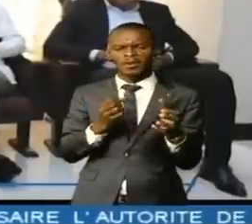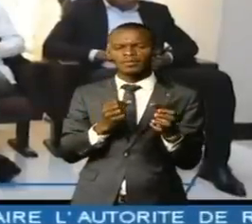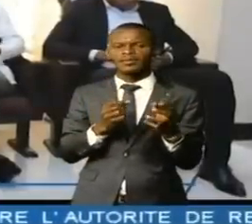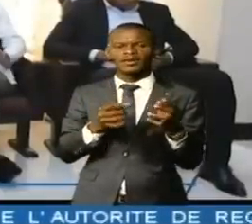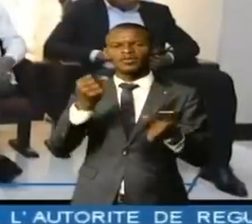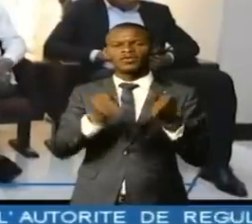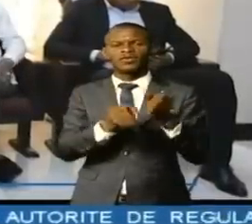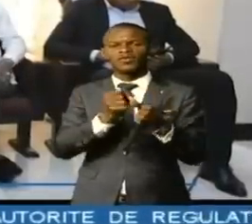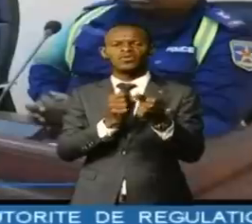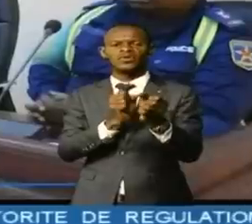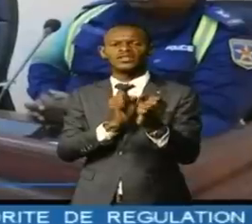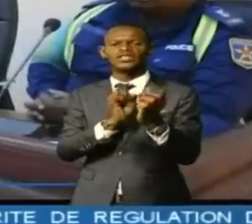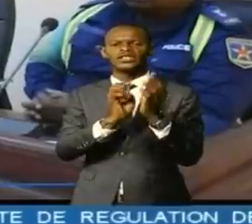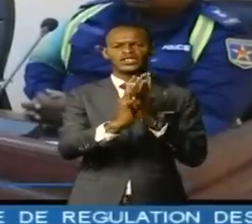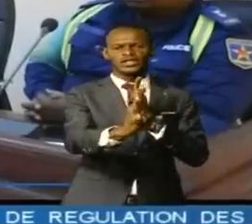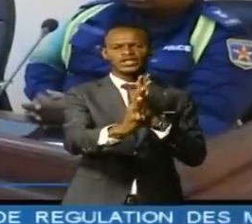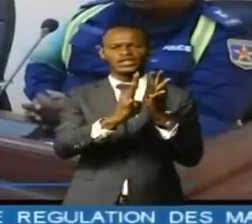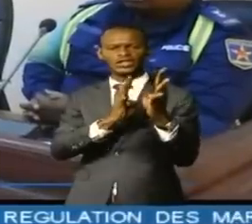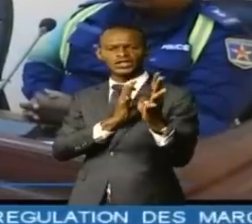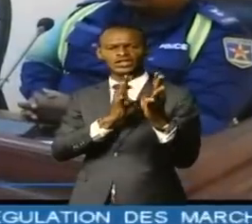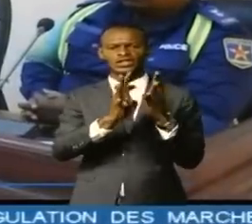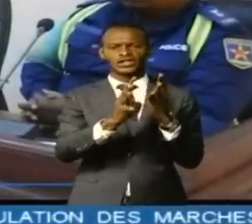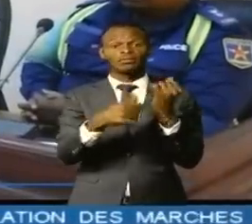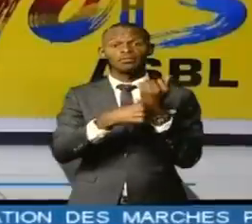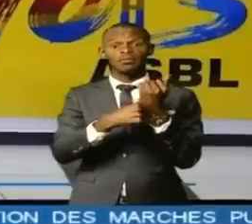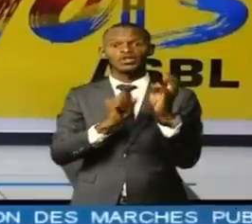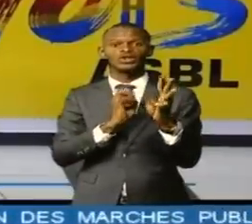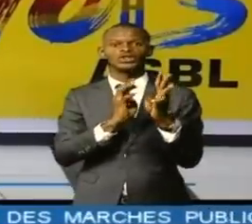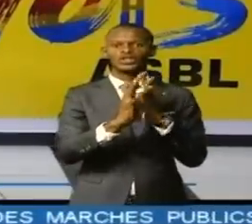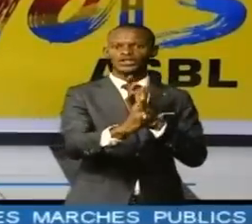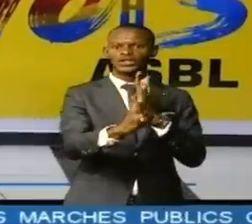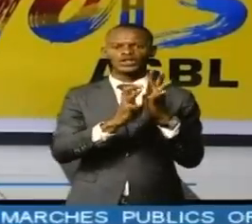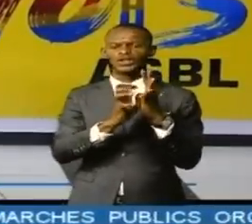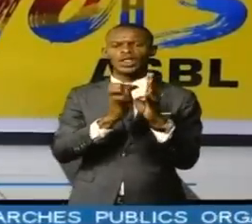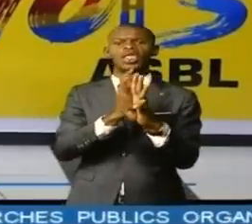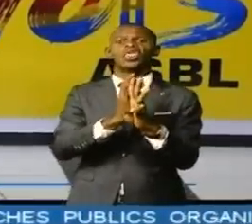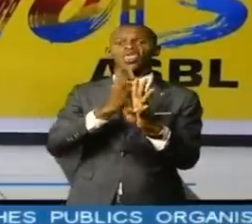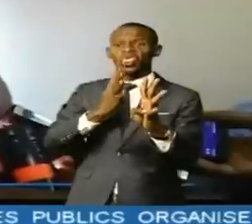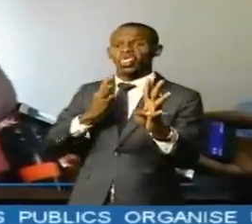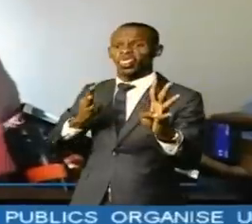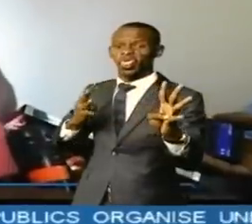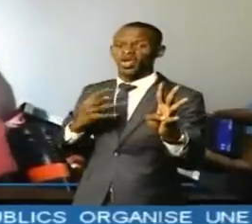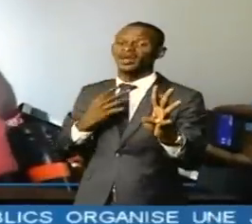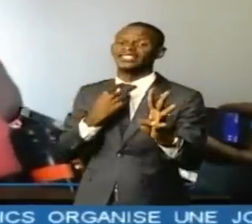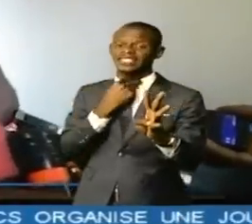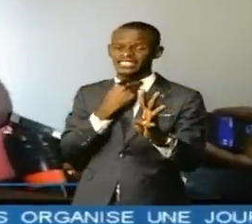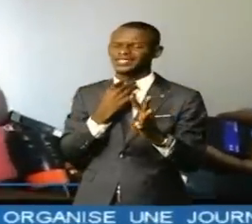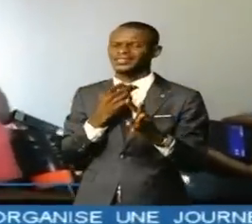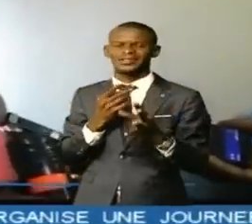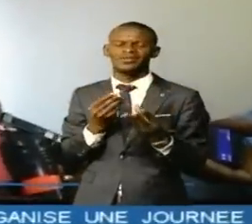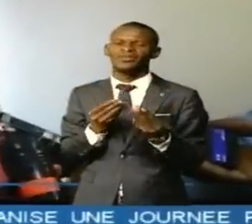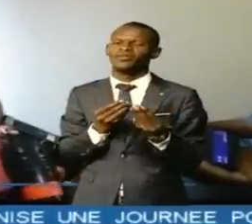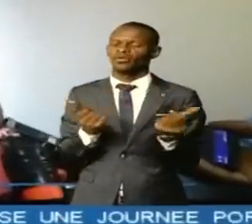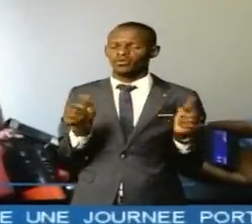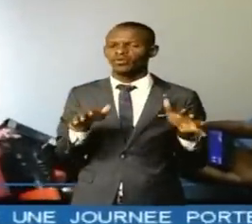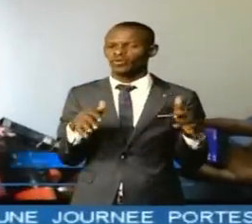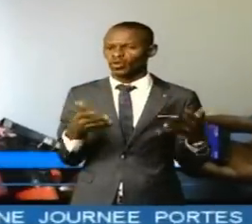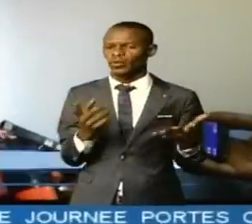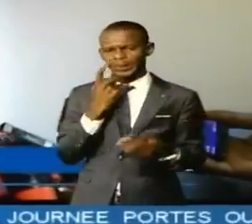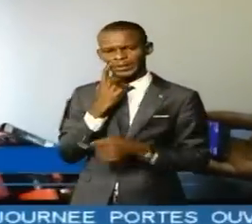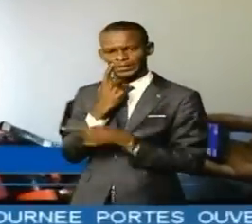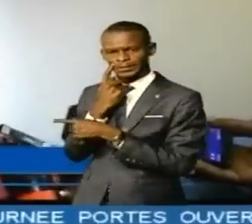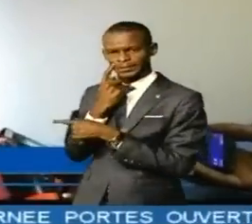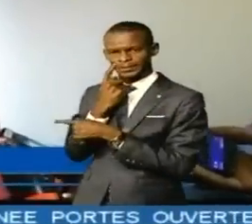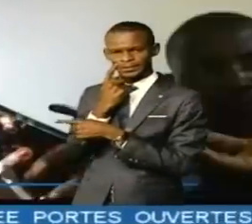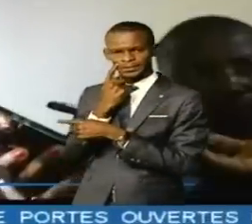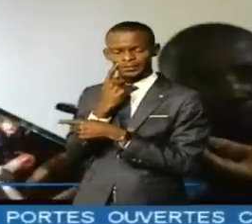du transport routier à Kinshasa. L'incivisme amène les embouteillages sur la chaussée parce que les gens ne se comportent pas conformément au code